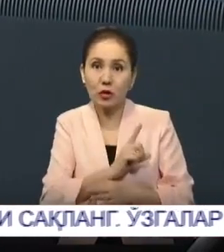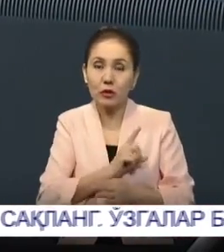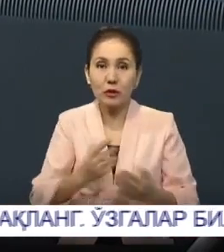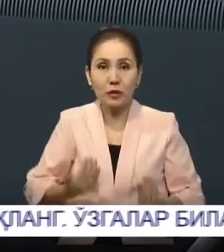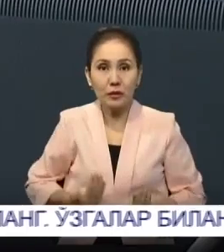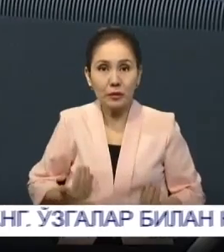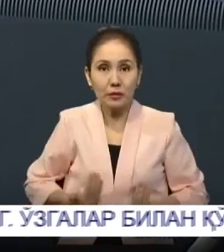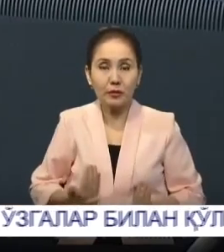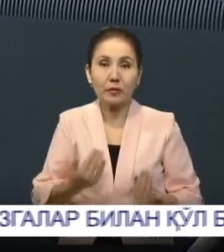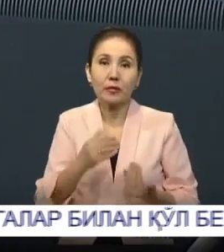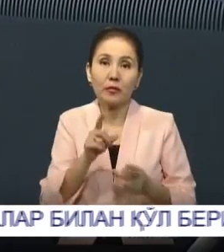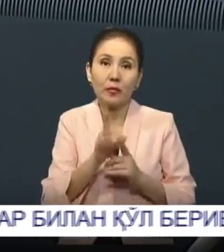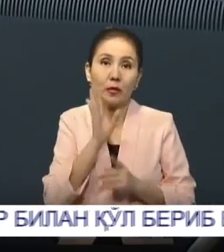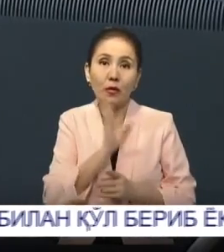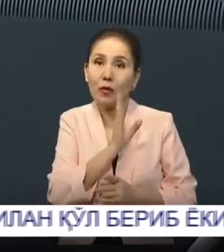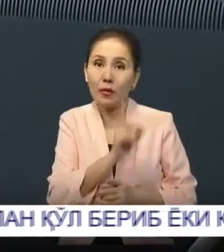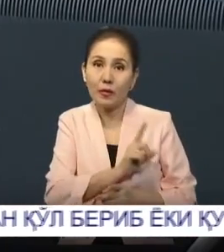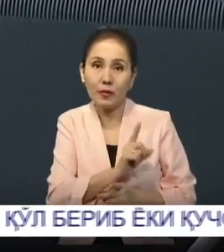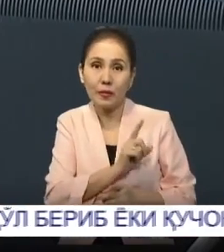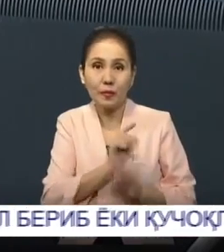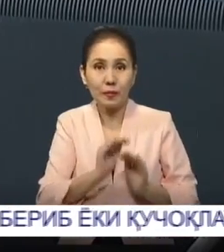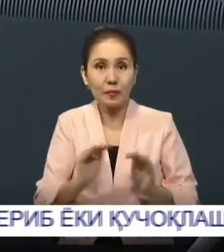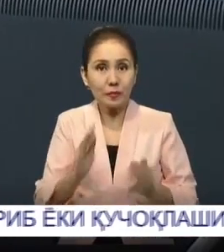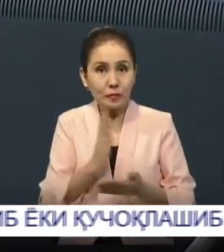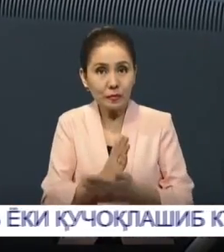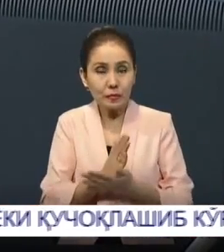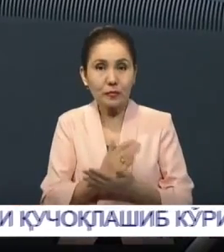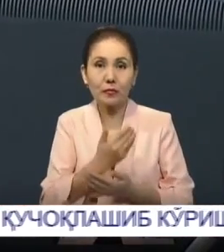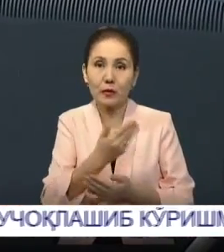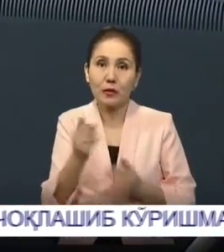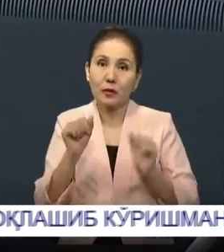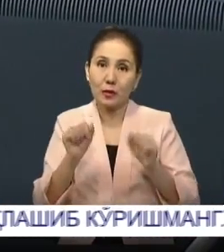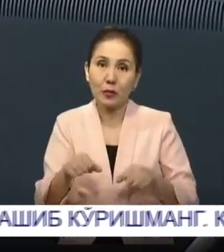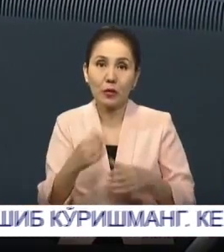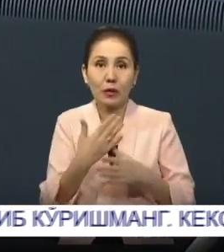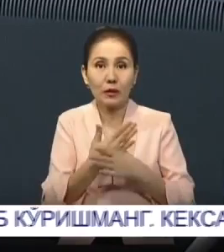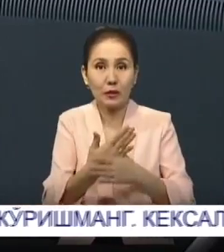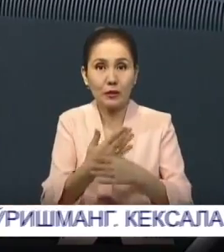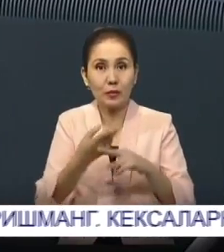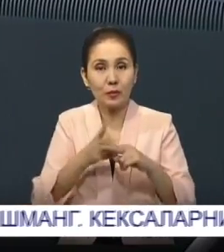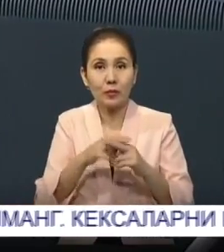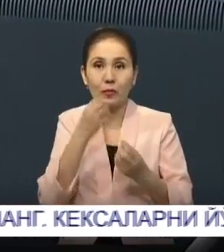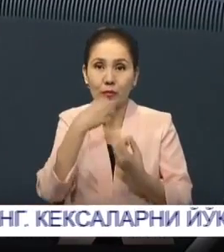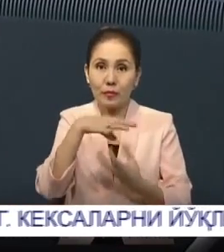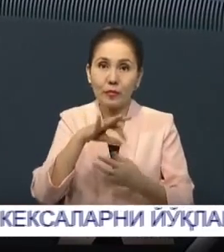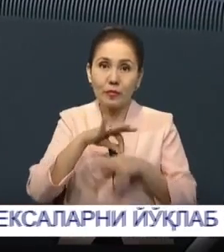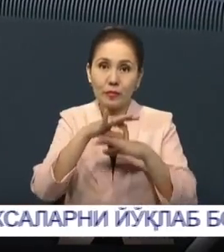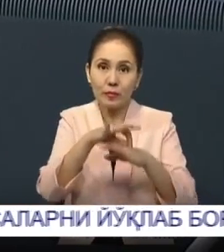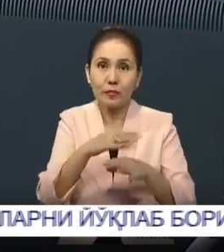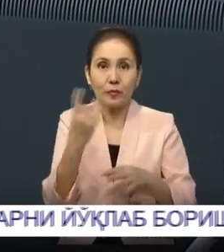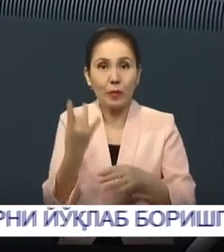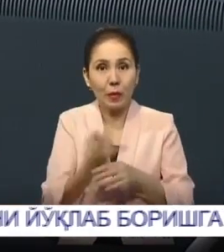yashaydigan, istiqomat qiladigan va yolg'iz onalarimiz ham bor ekan. Ularga imkon darajasida o'sha mahsulotlarni yetkazib berishga,